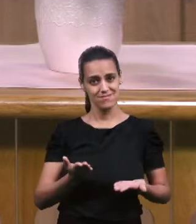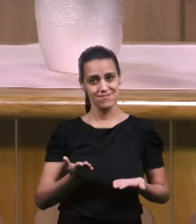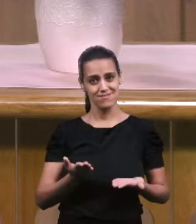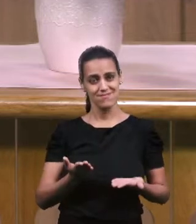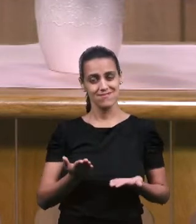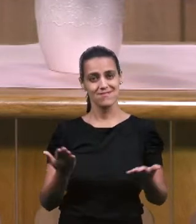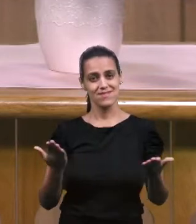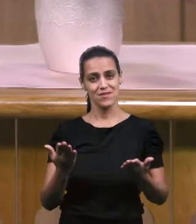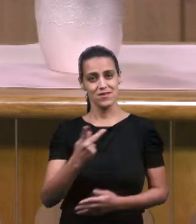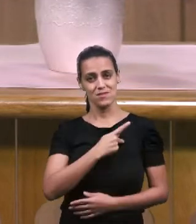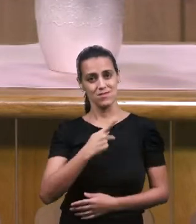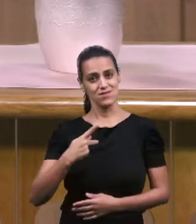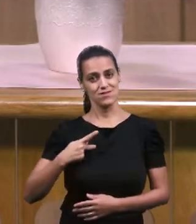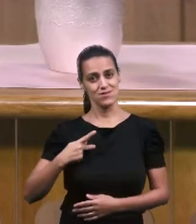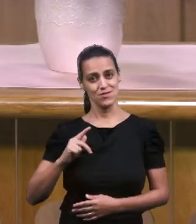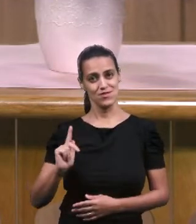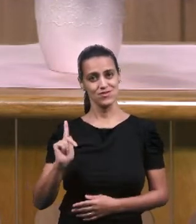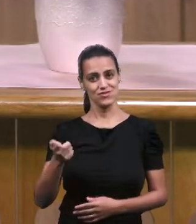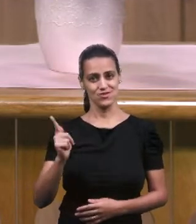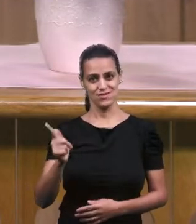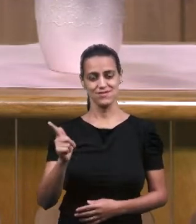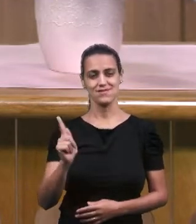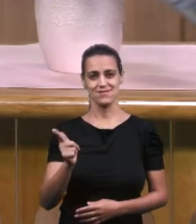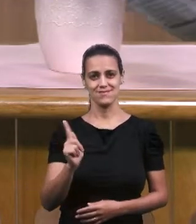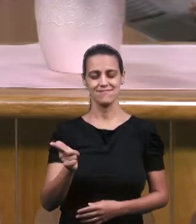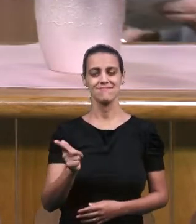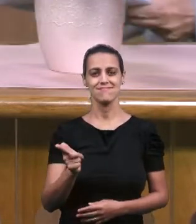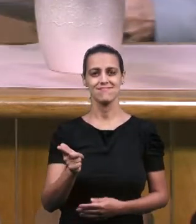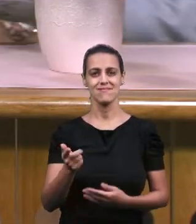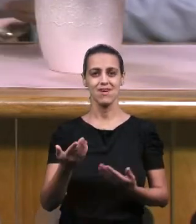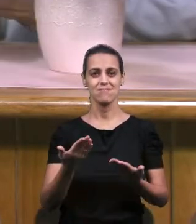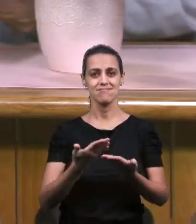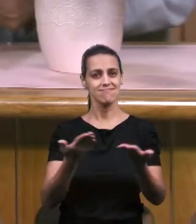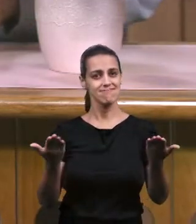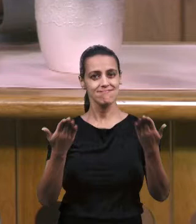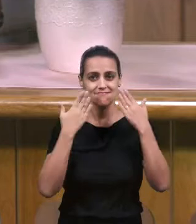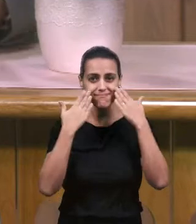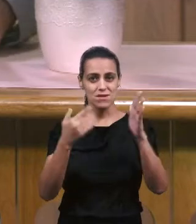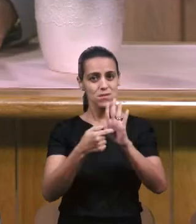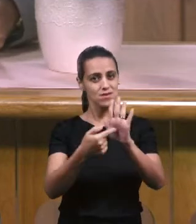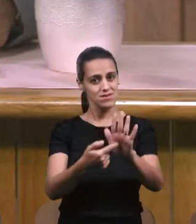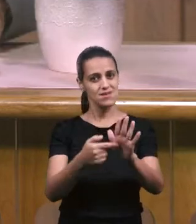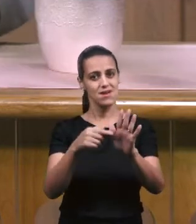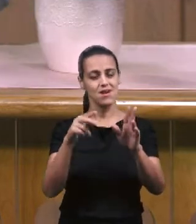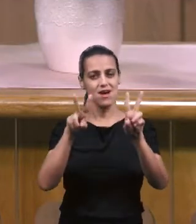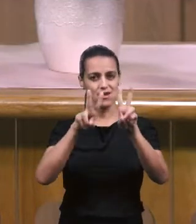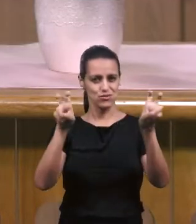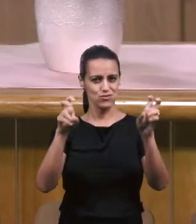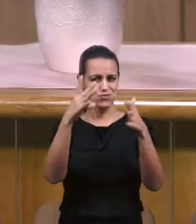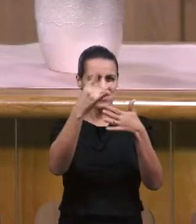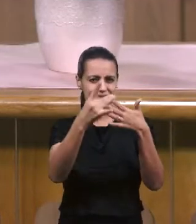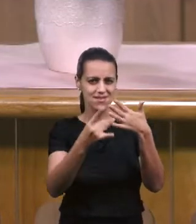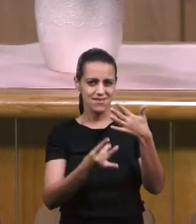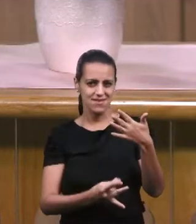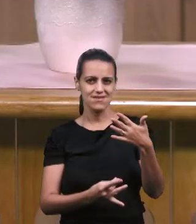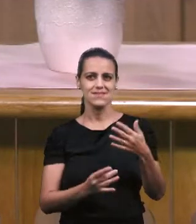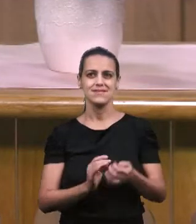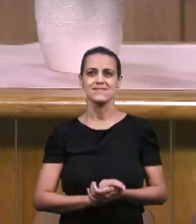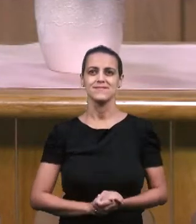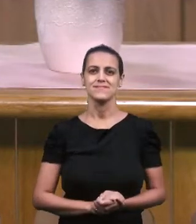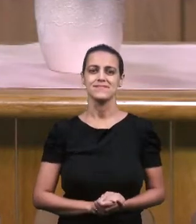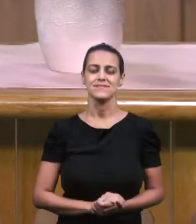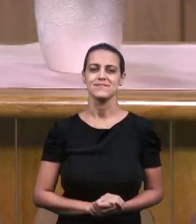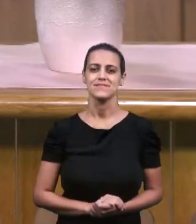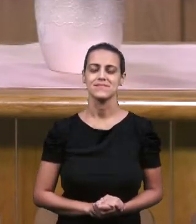et pour participer à partir d'ici, à partir de maintenant, le pasteur João de Tigueiros va exposer aux frères et sœurs le